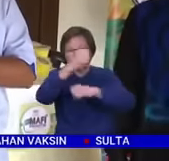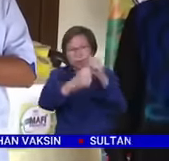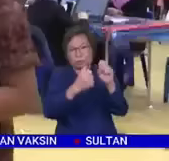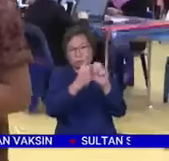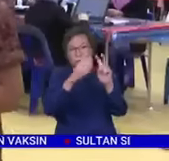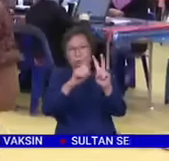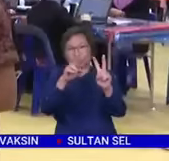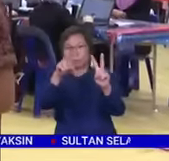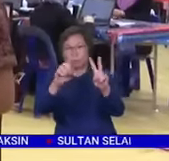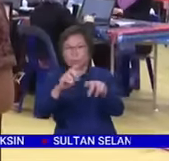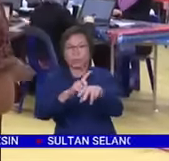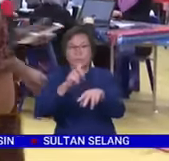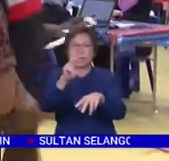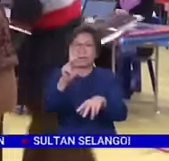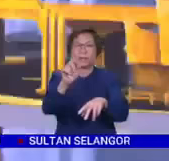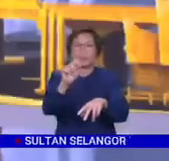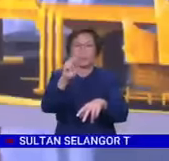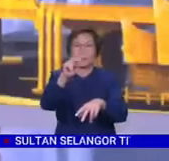kangar